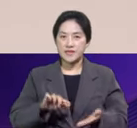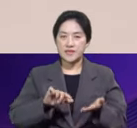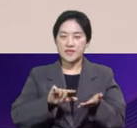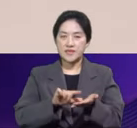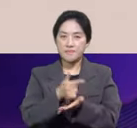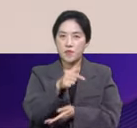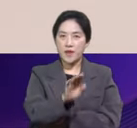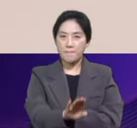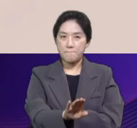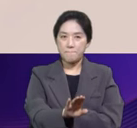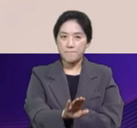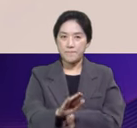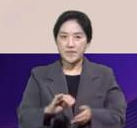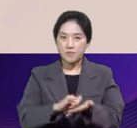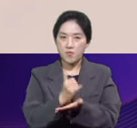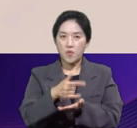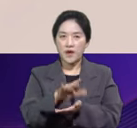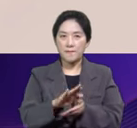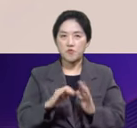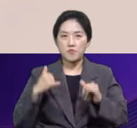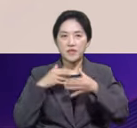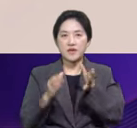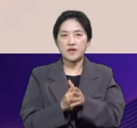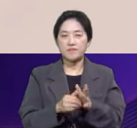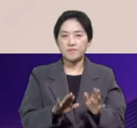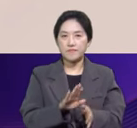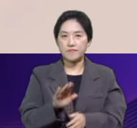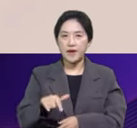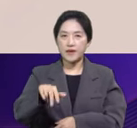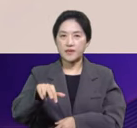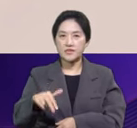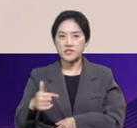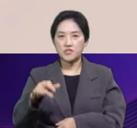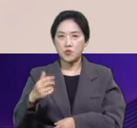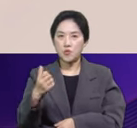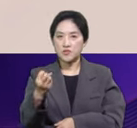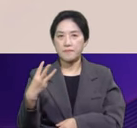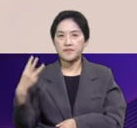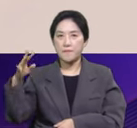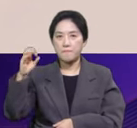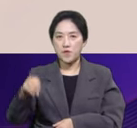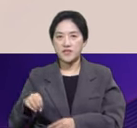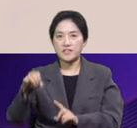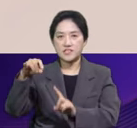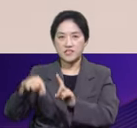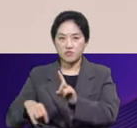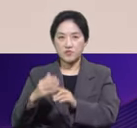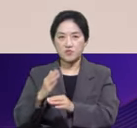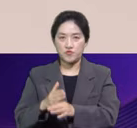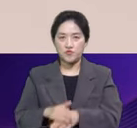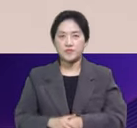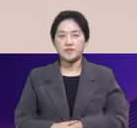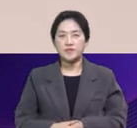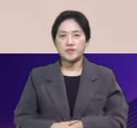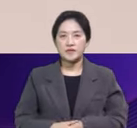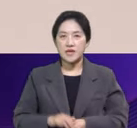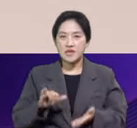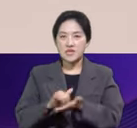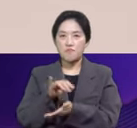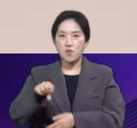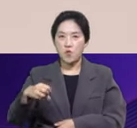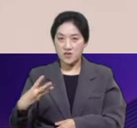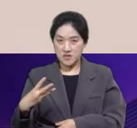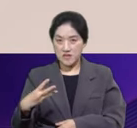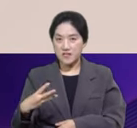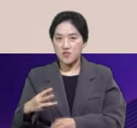경기 김포 갑, 국민의힘 박진호 후보 53.4% 득표하며 선두를 달리고 있습니다. 이번엔 경기 김포